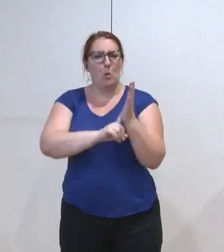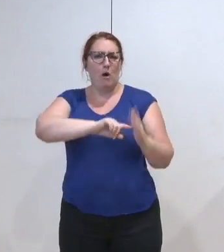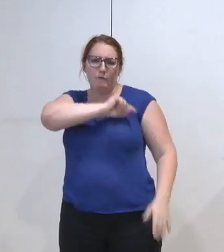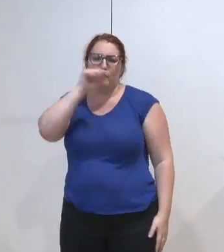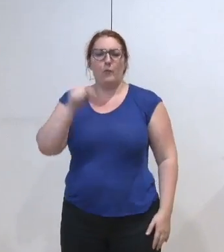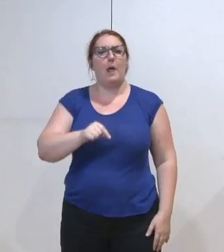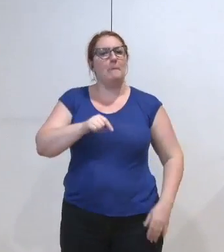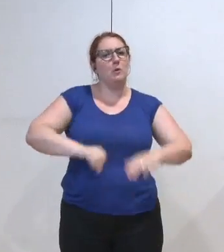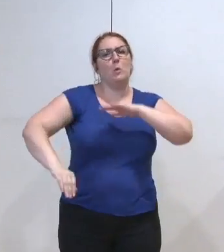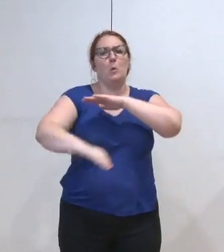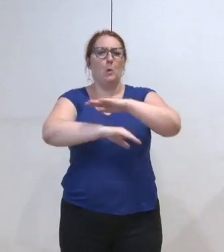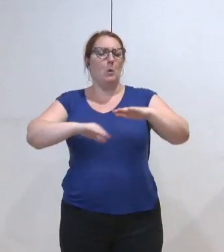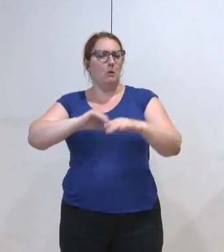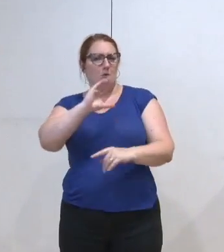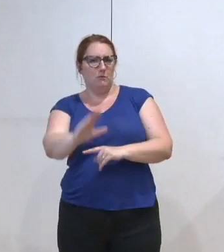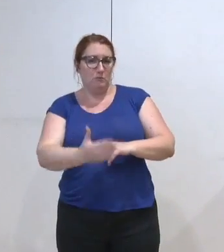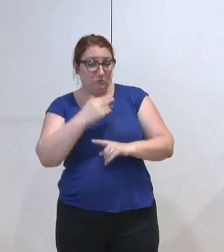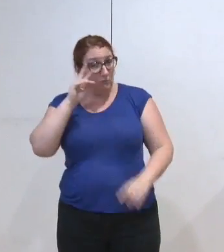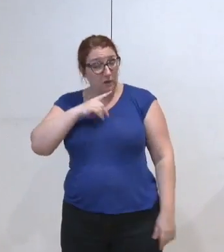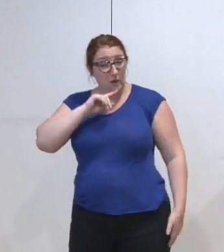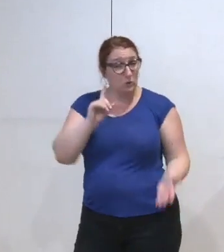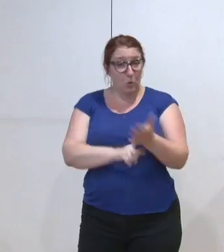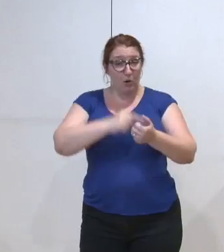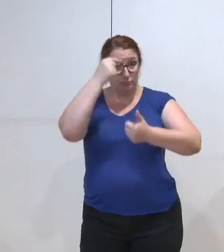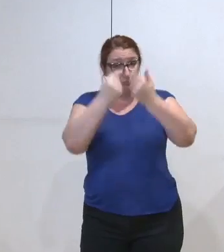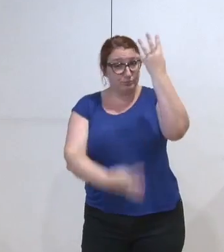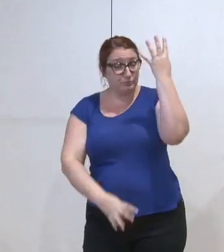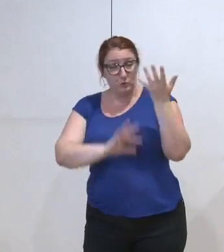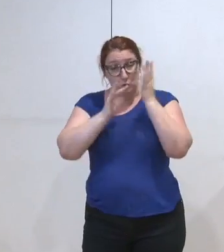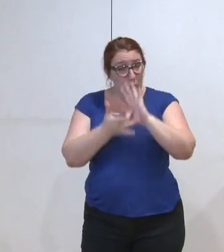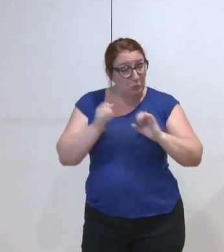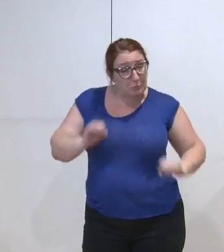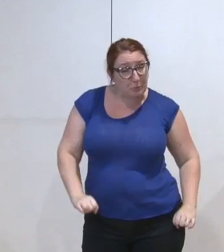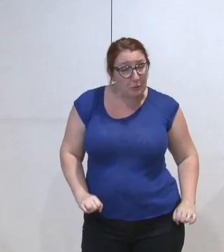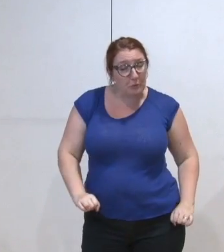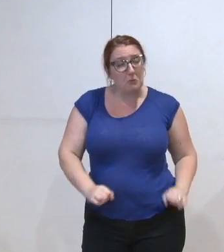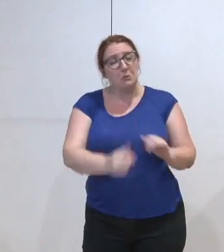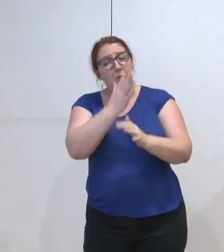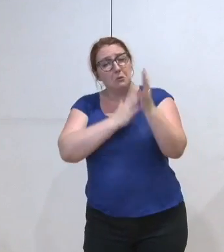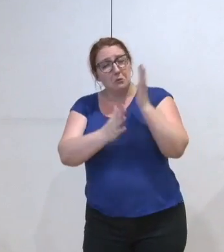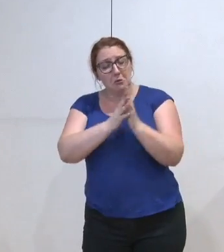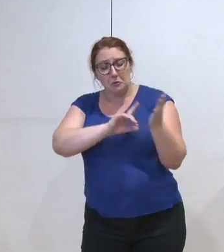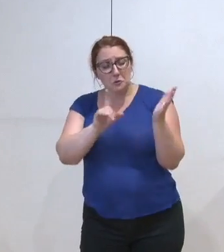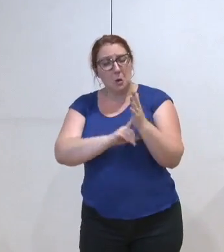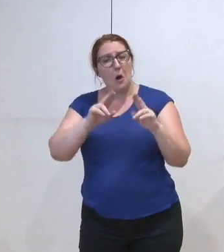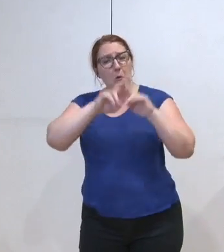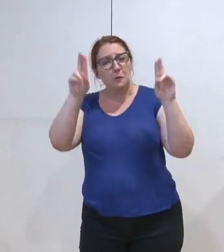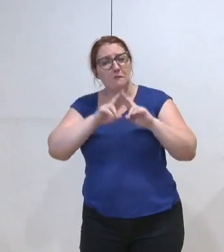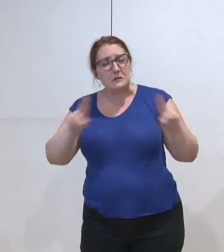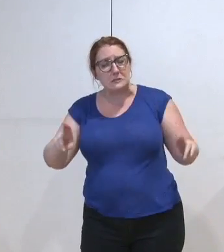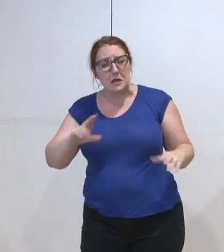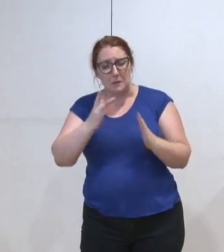à vous lire on aurait droit à tout ou presque vous énoncez des droits universels page 13 ces droits